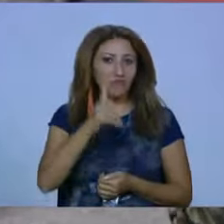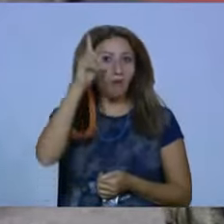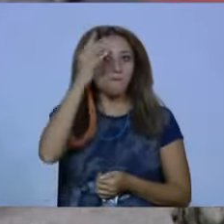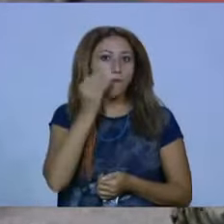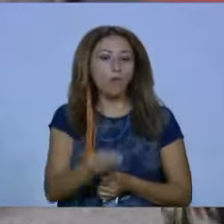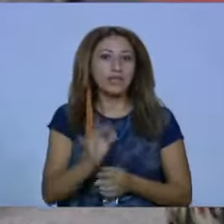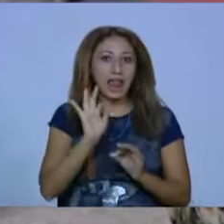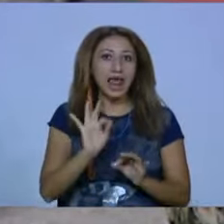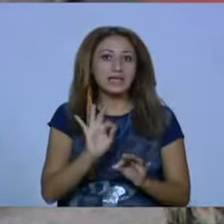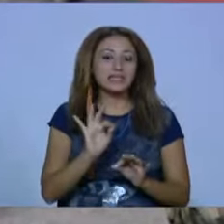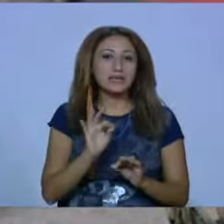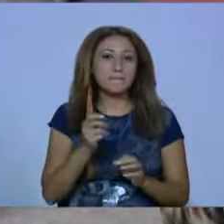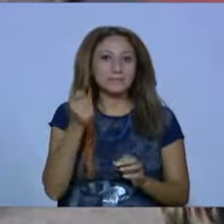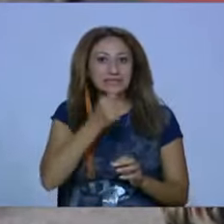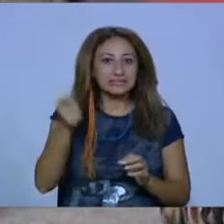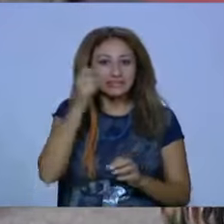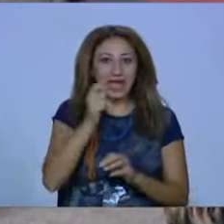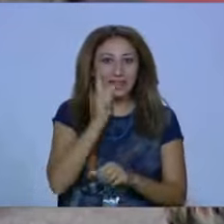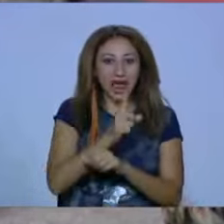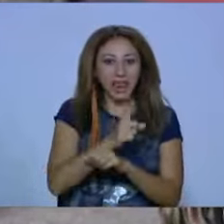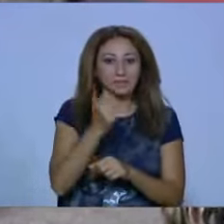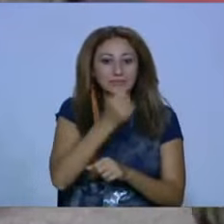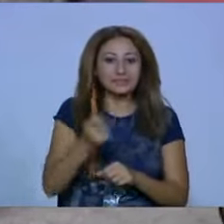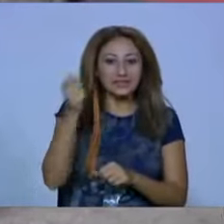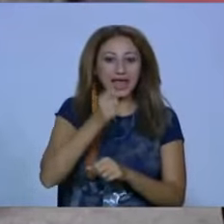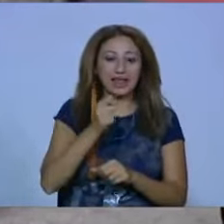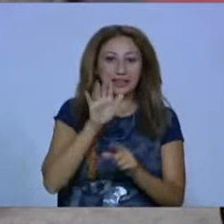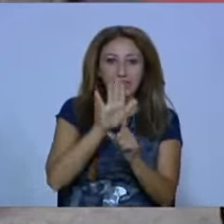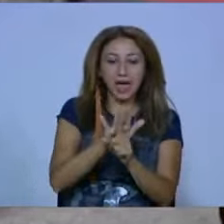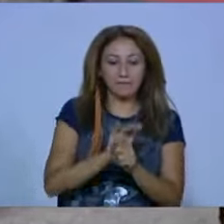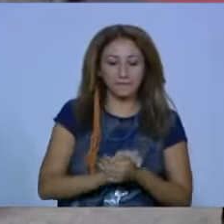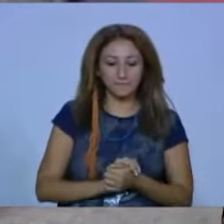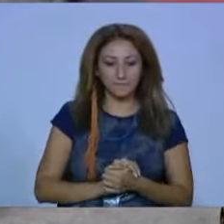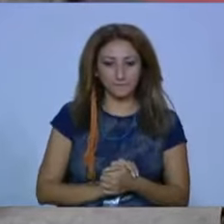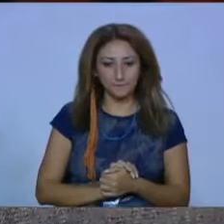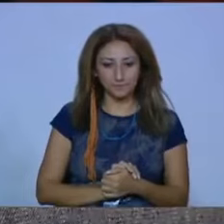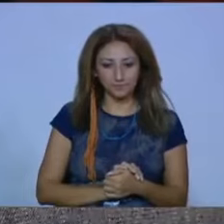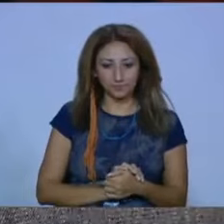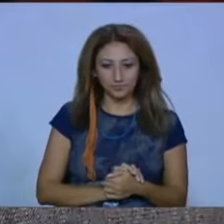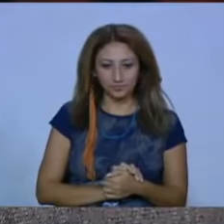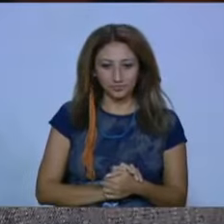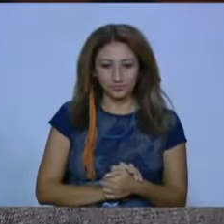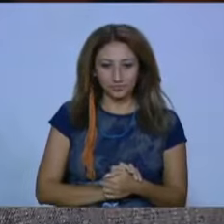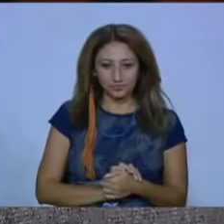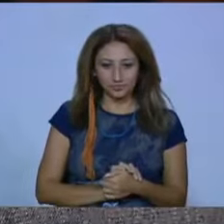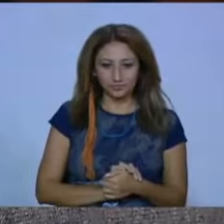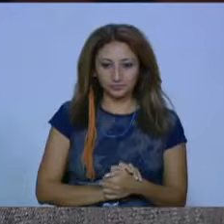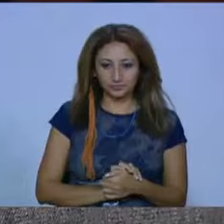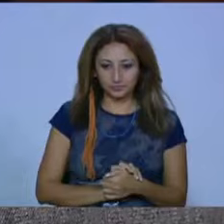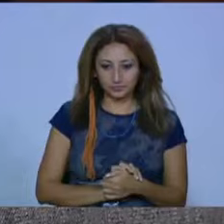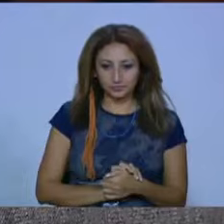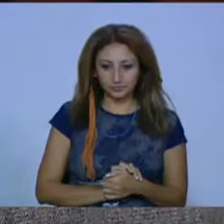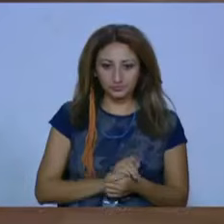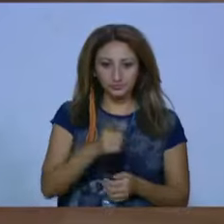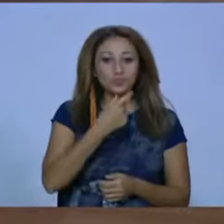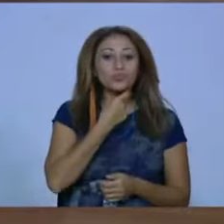وعاوزه عاوزه حد يعني عاوزه اللي يساعدها انا من زمان والله وانا حاسس ان صوتها حلو انا قلت لها البنت دي